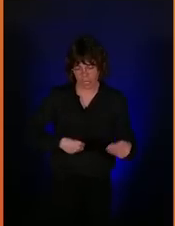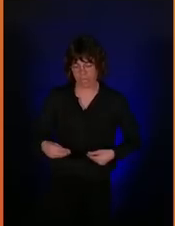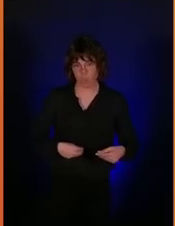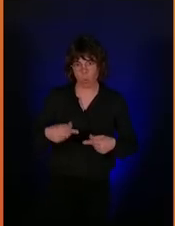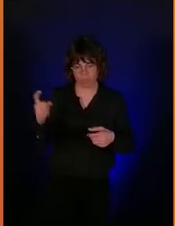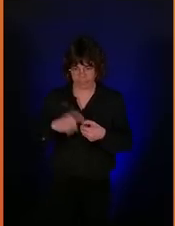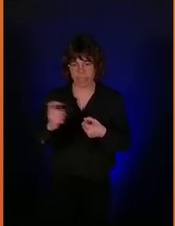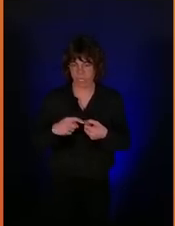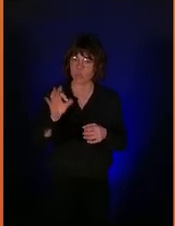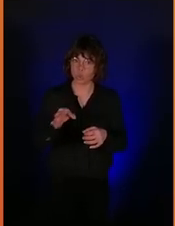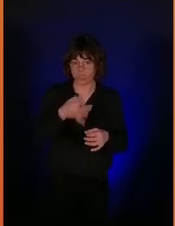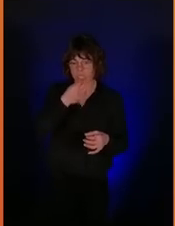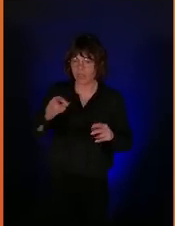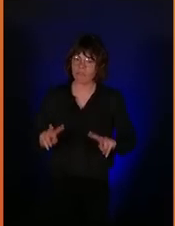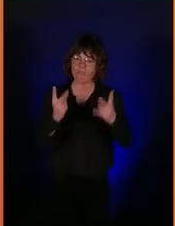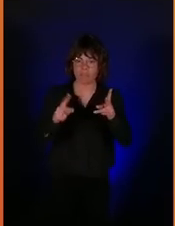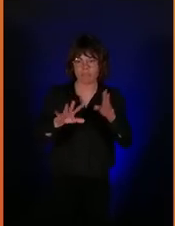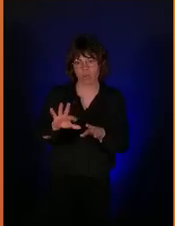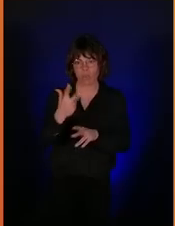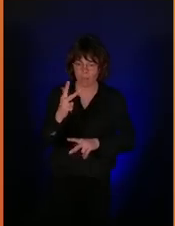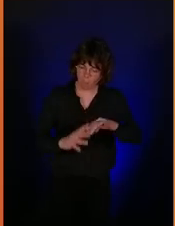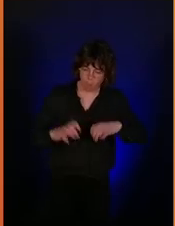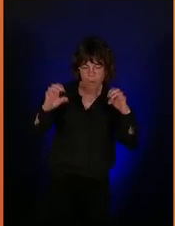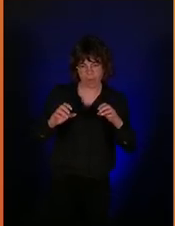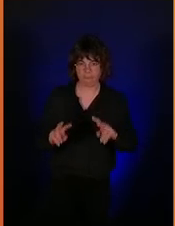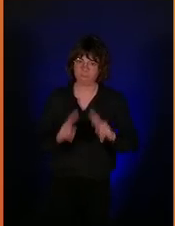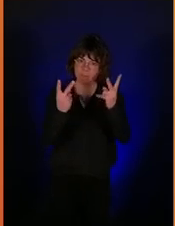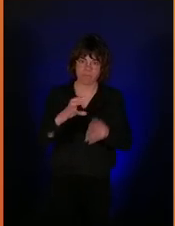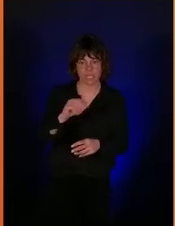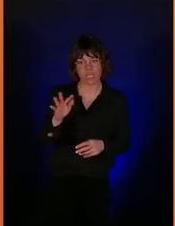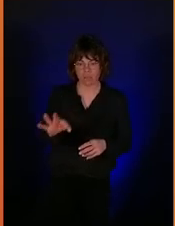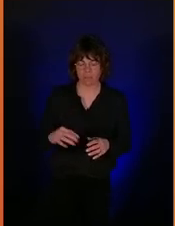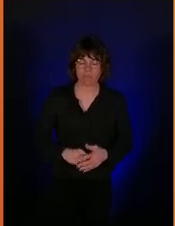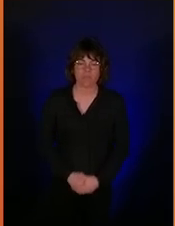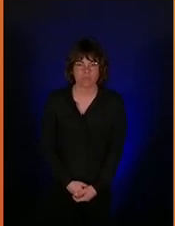Alors parlons-en. Vive le 53e congrès. Vive la CGT.